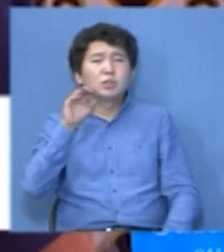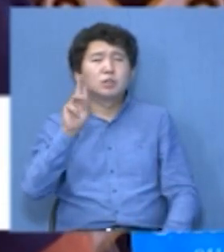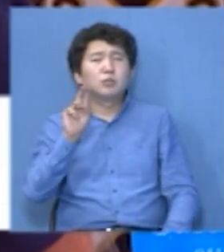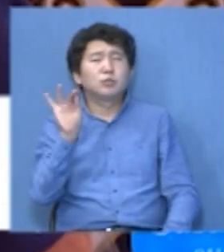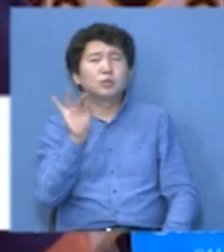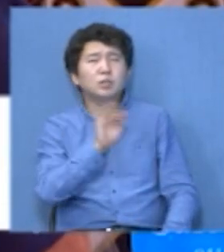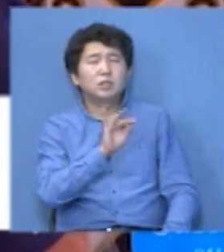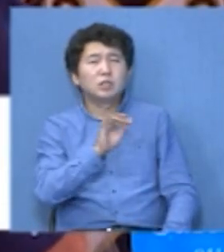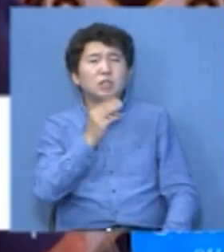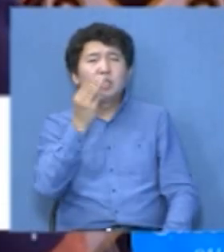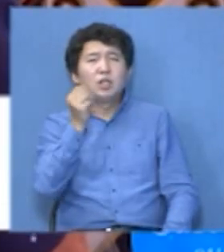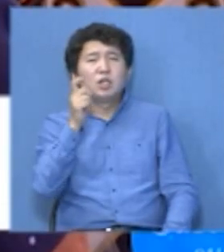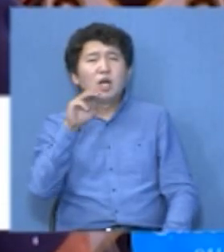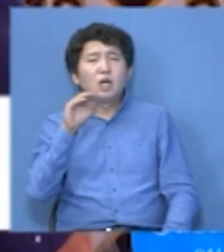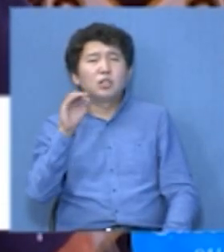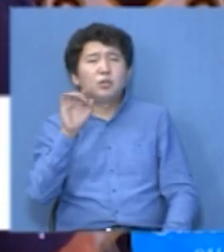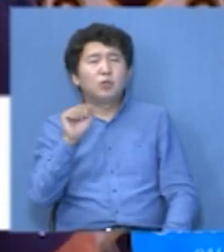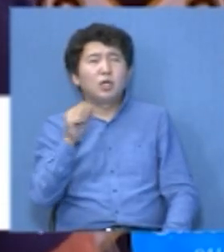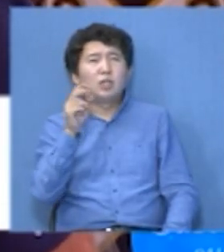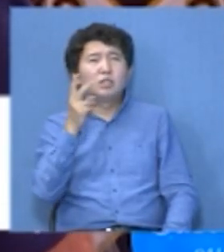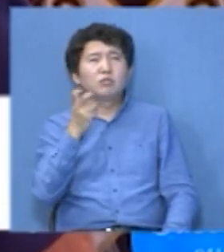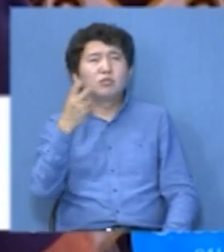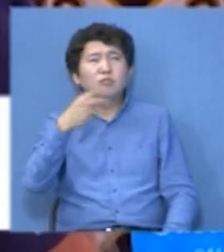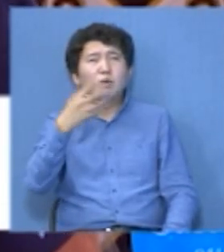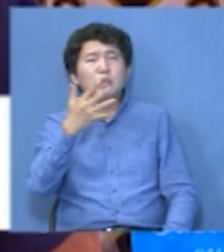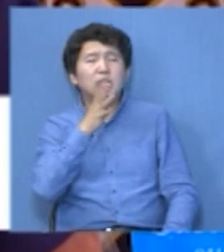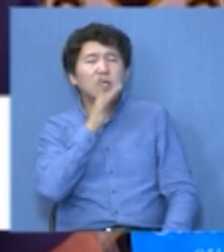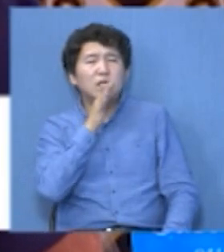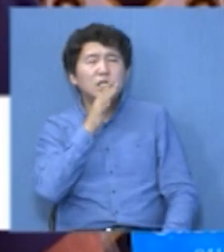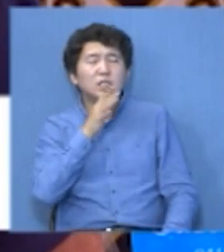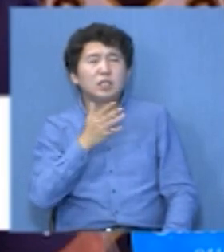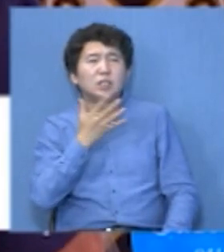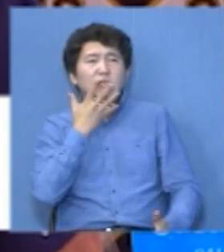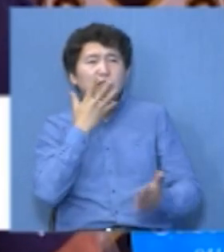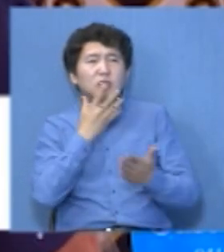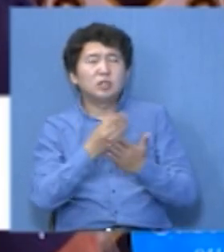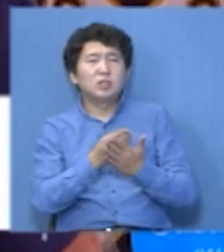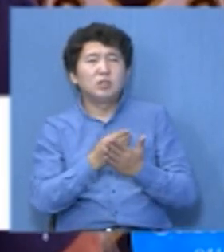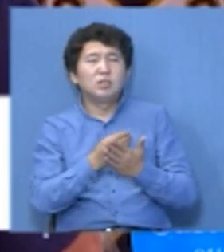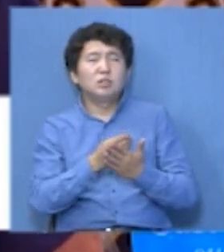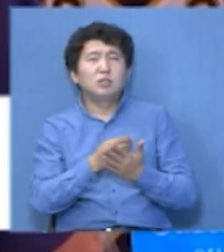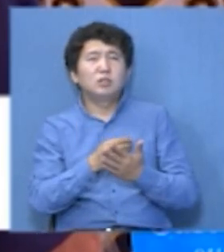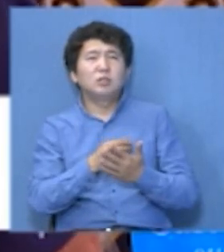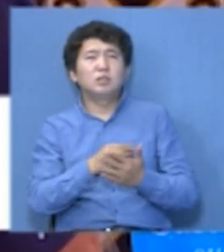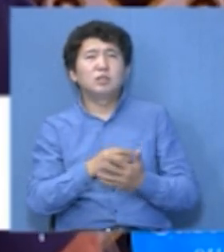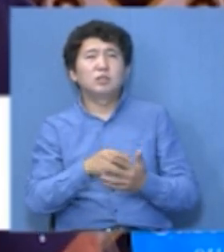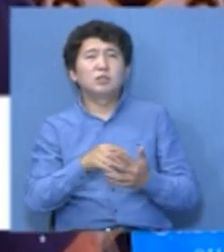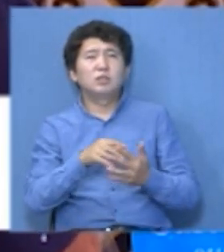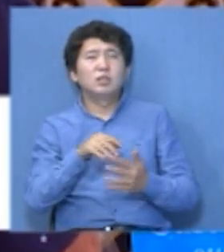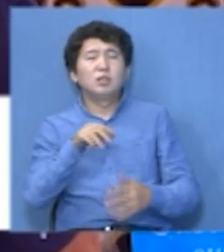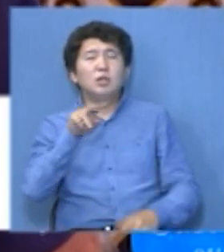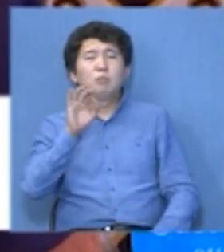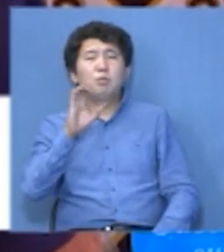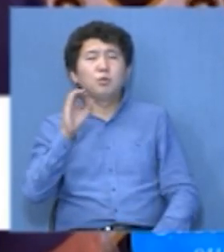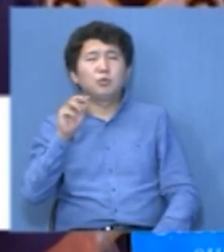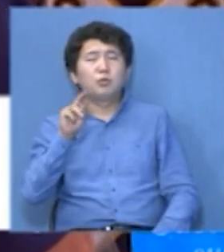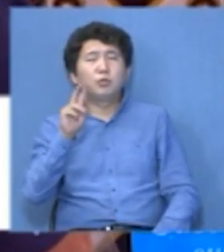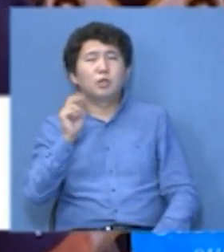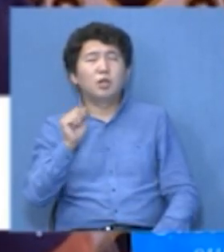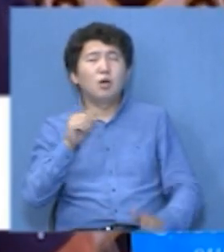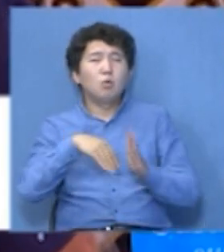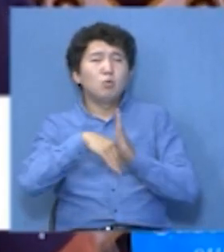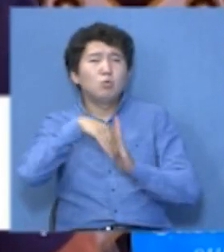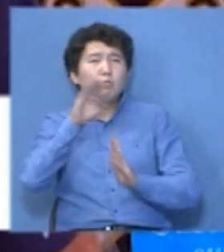с 225-летием родного поселка. Всем желаю счастья, мира, успехов в работе и, конечно